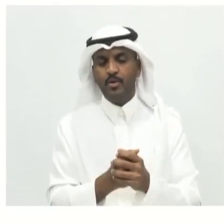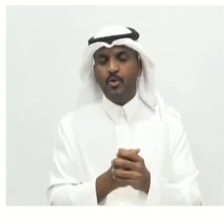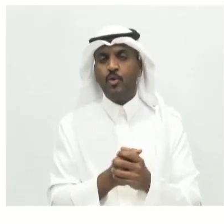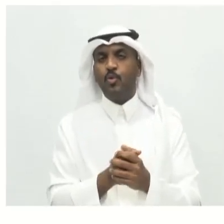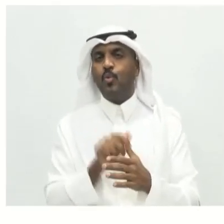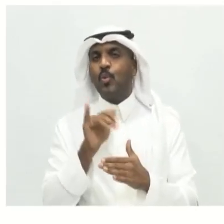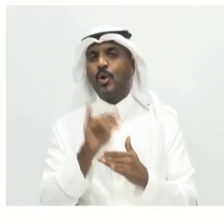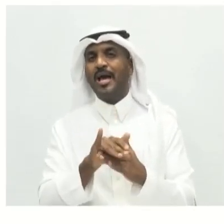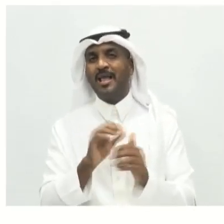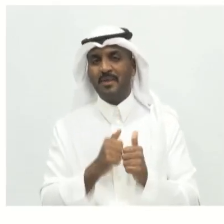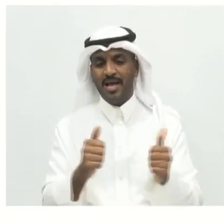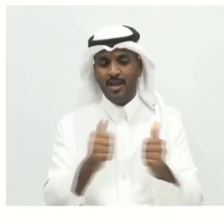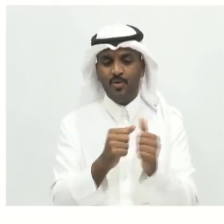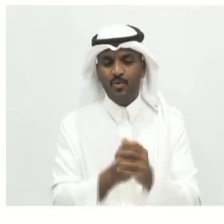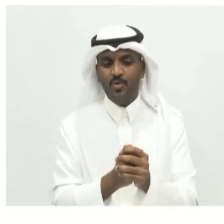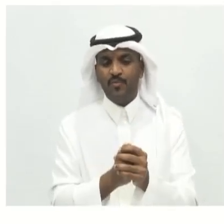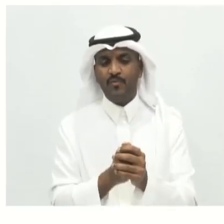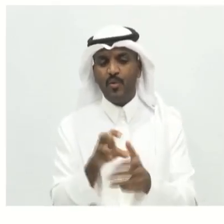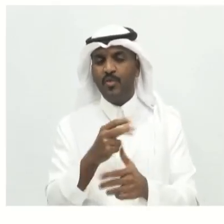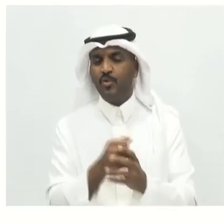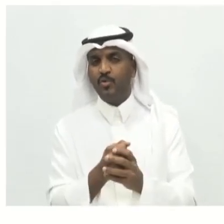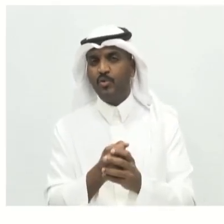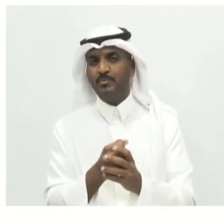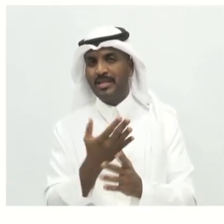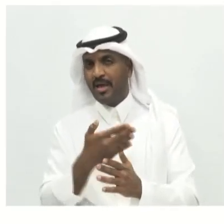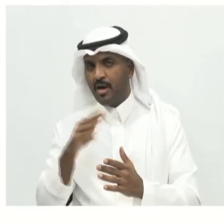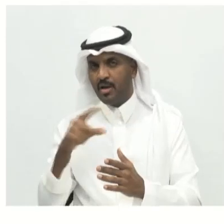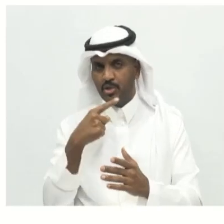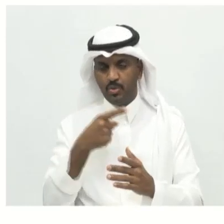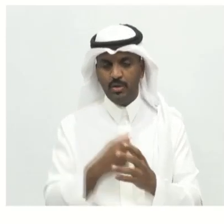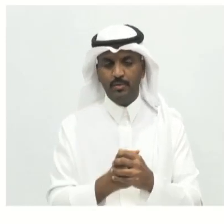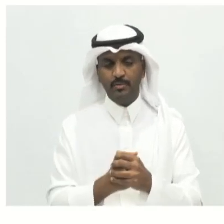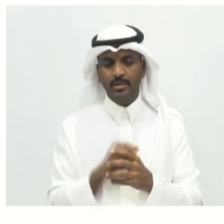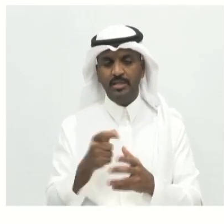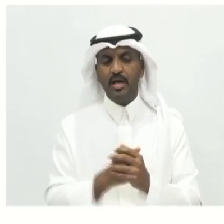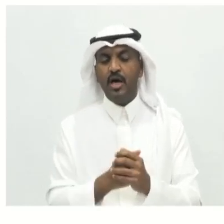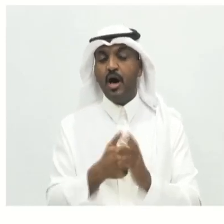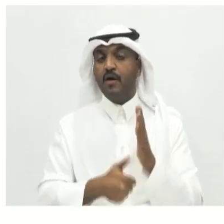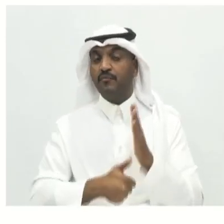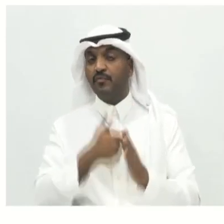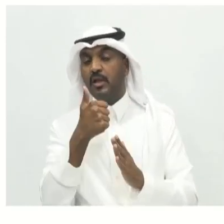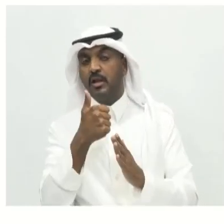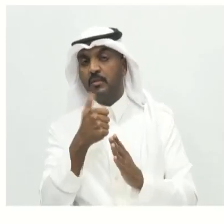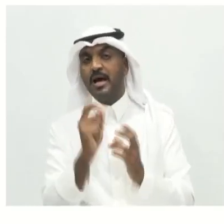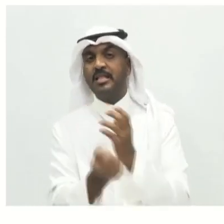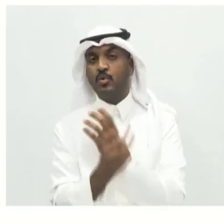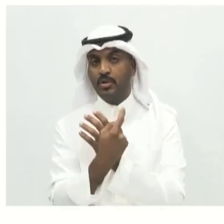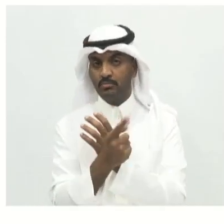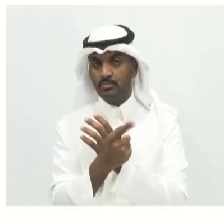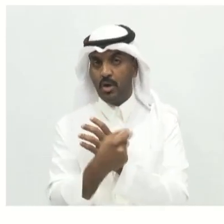اهله فوضعوا عنه من خراجه وقال ان افضل ما تداويتم